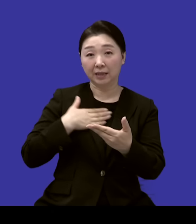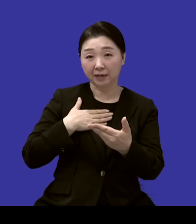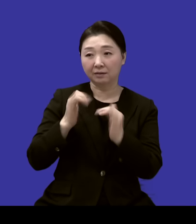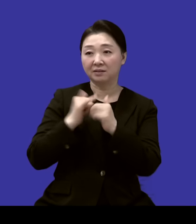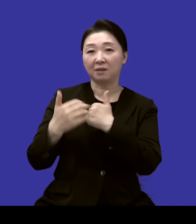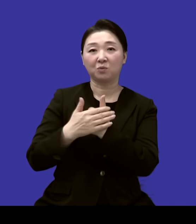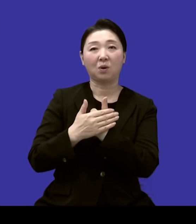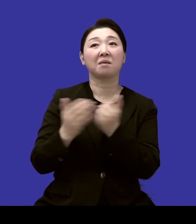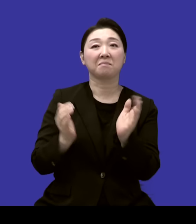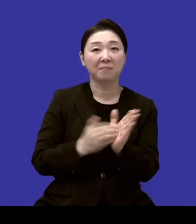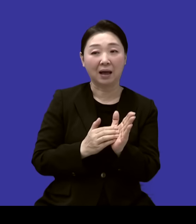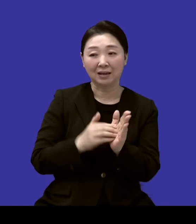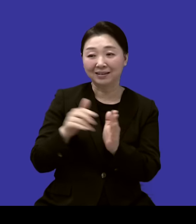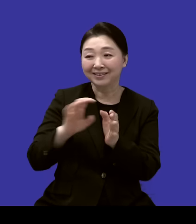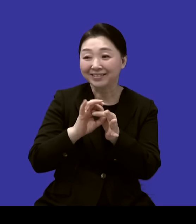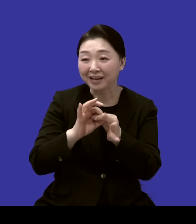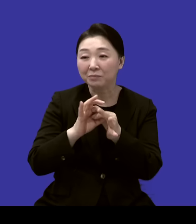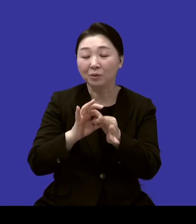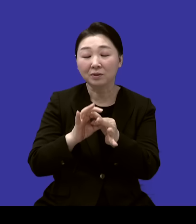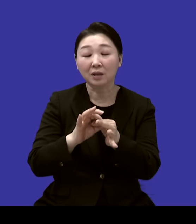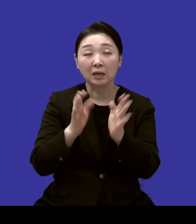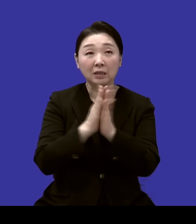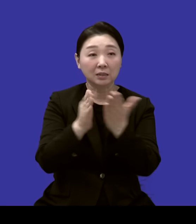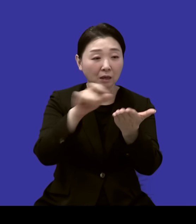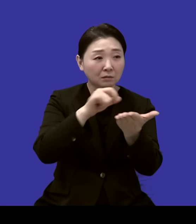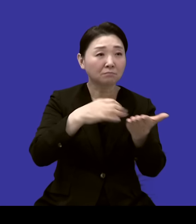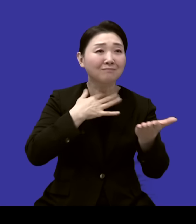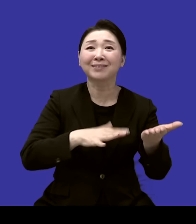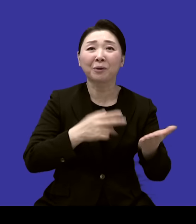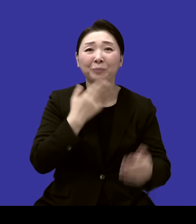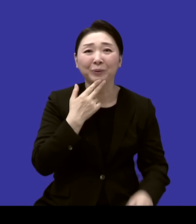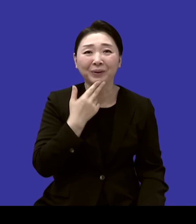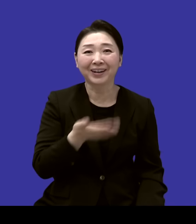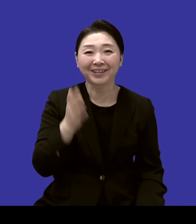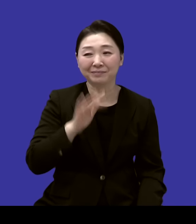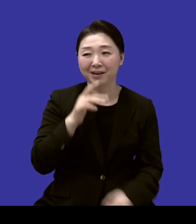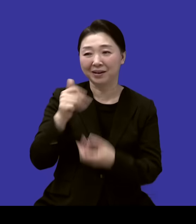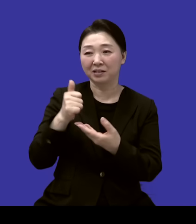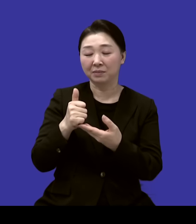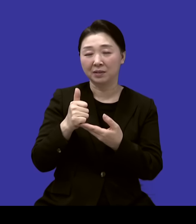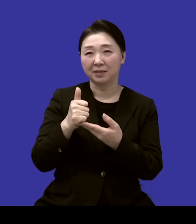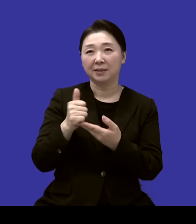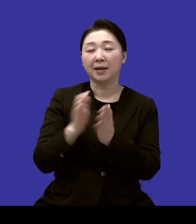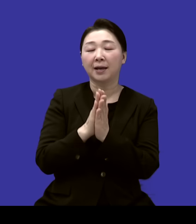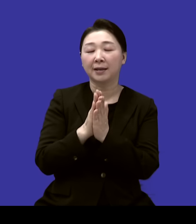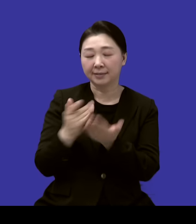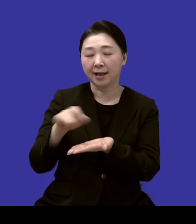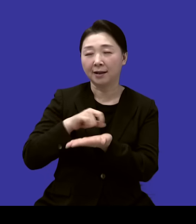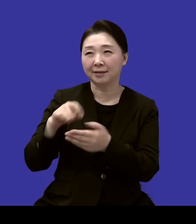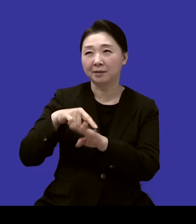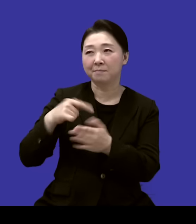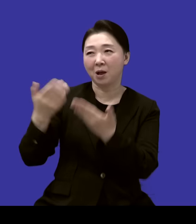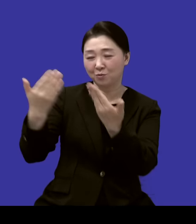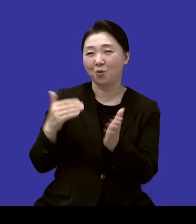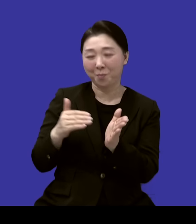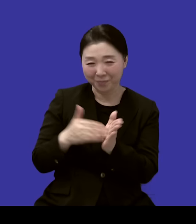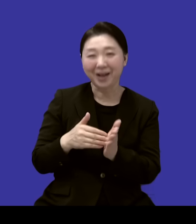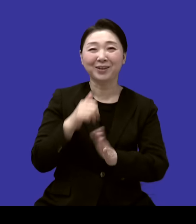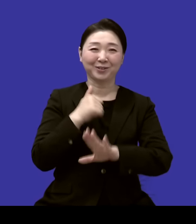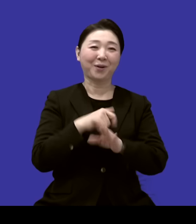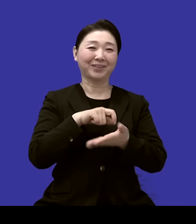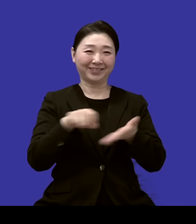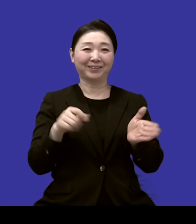네. 그런 사람들을 통해서 정말 책 쓸 마음이 제가 단 하나도 없었는데 네네. 하나님께서 책을 쓰라는 마음을 주셔서 예. 책을 쓰게 되었습니다. 아,